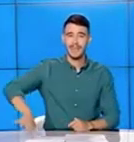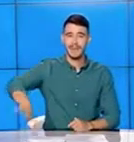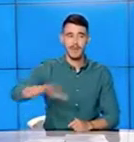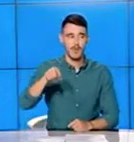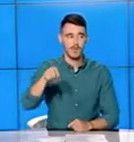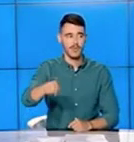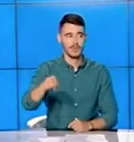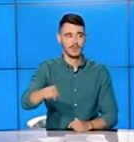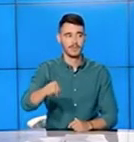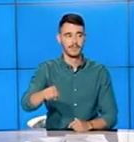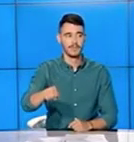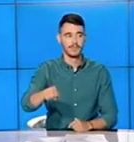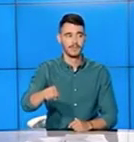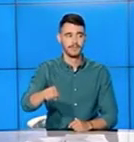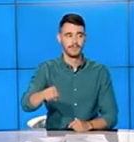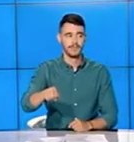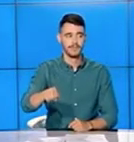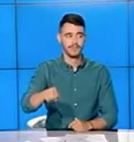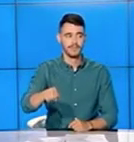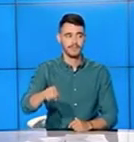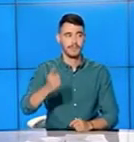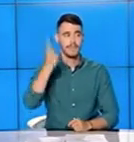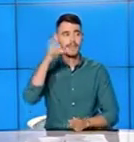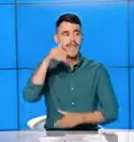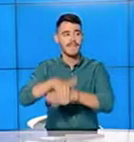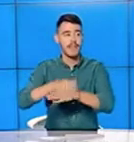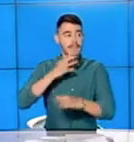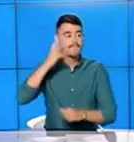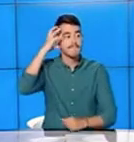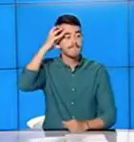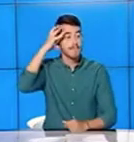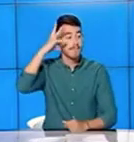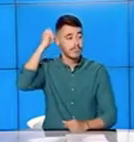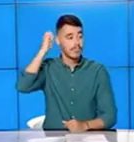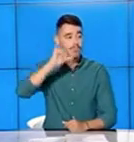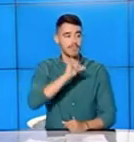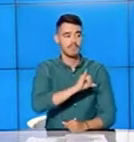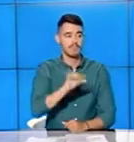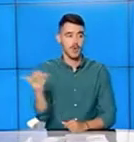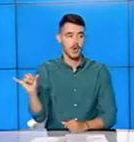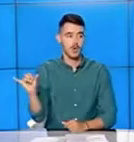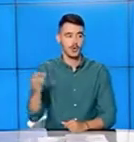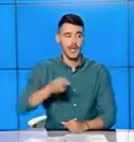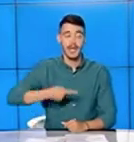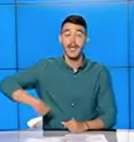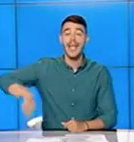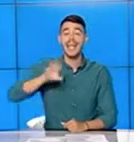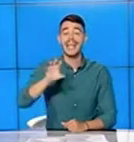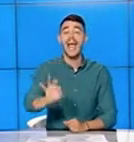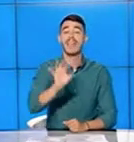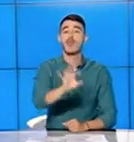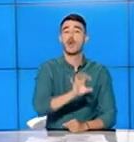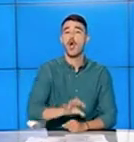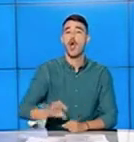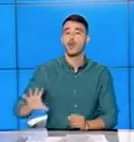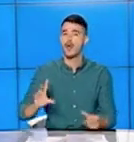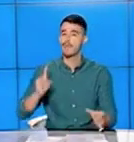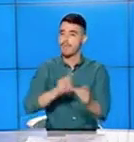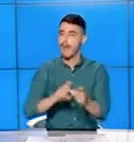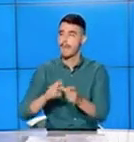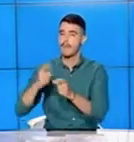Covent Garden, one or the other. And it was an evening that I shall never ever forget because it was